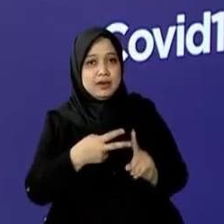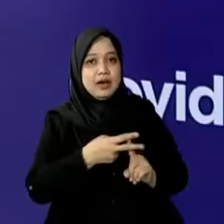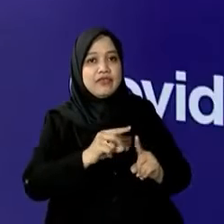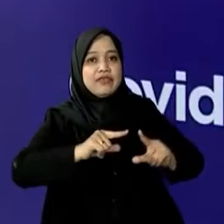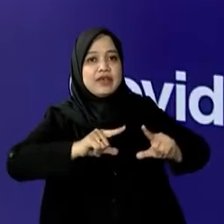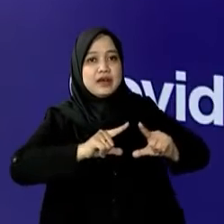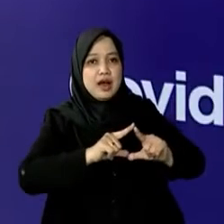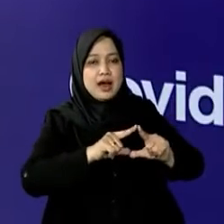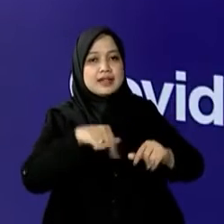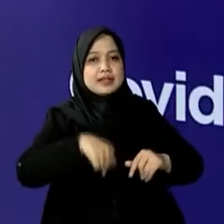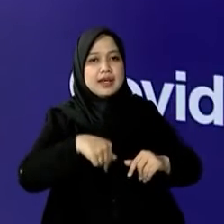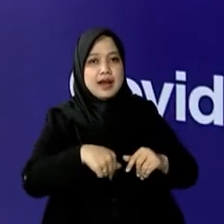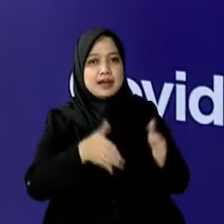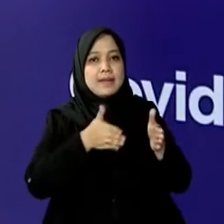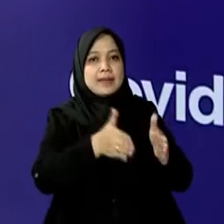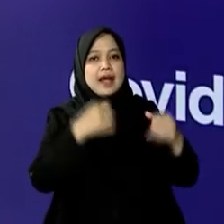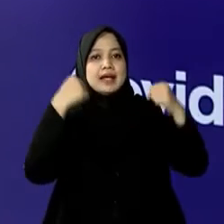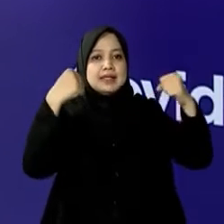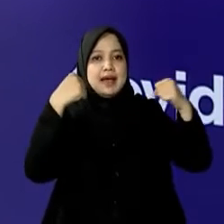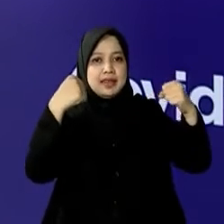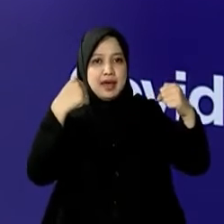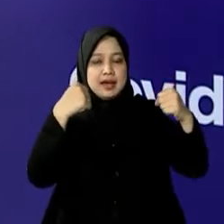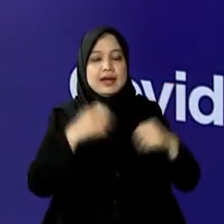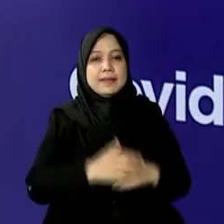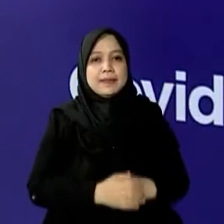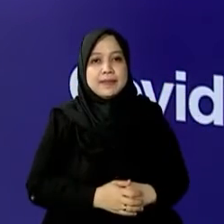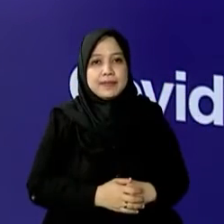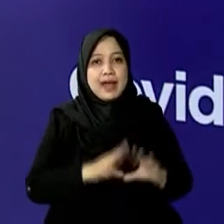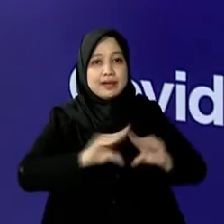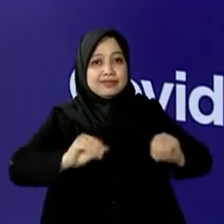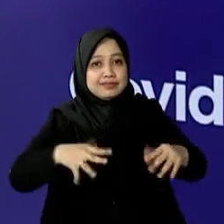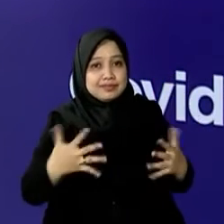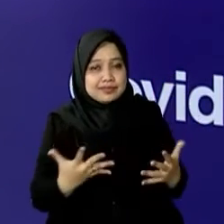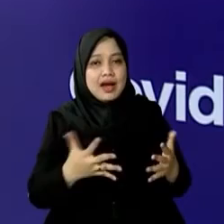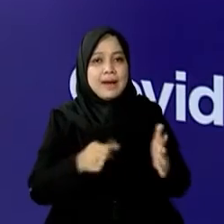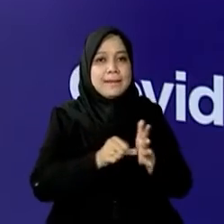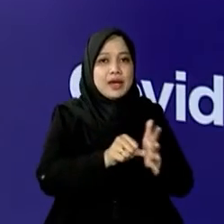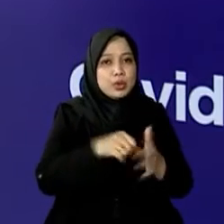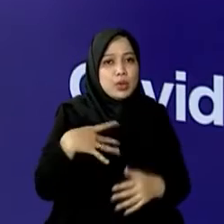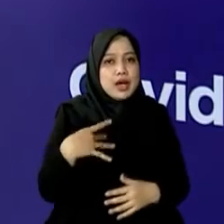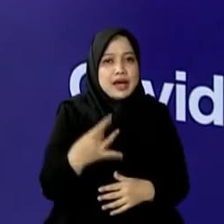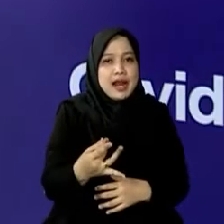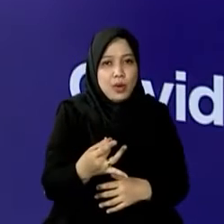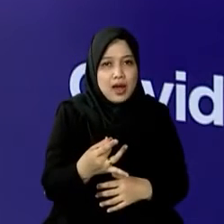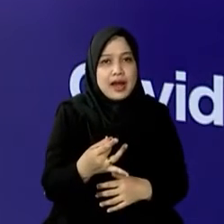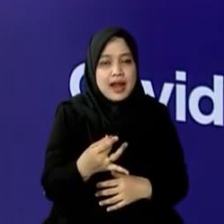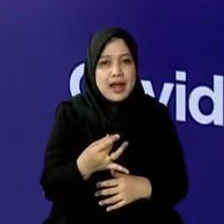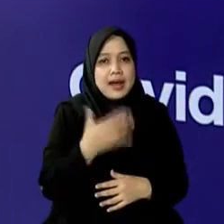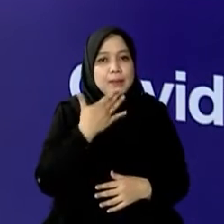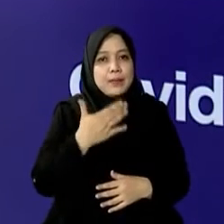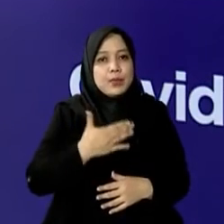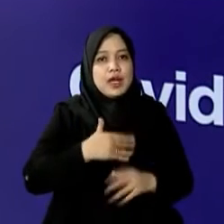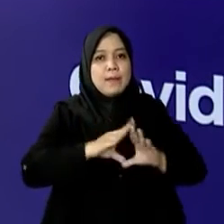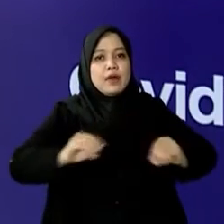saat ini ada di dalam sub bidang kesehatan yang dimana menangani para relawan-relawan yang memiliki profesi khusus